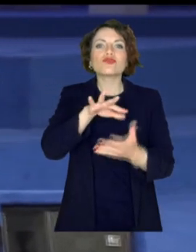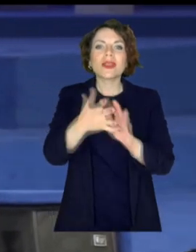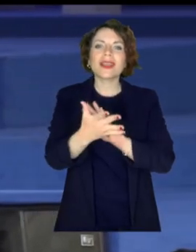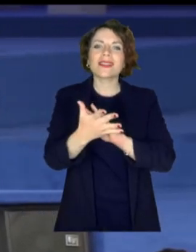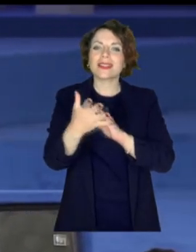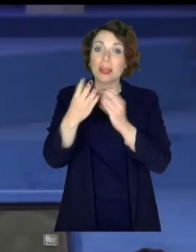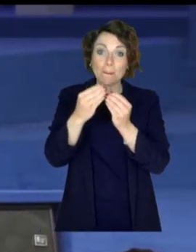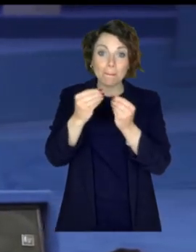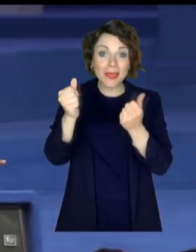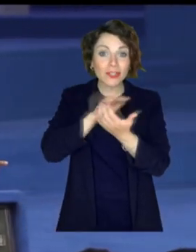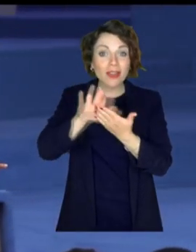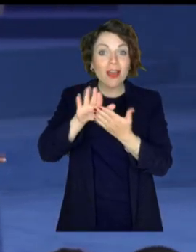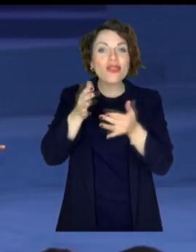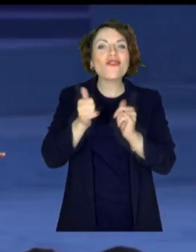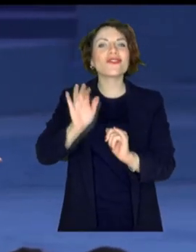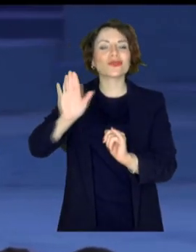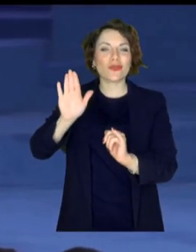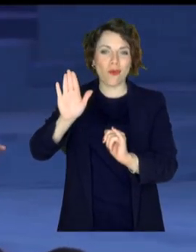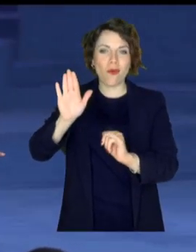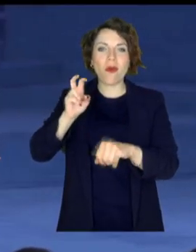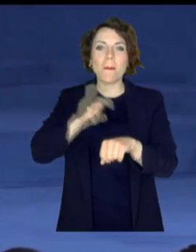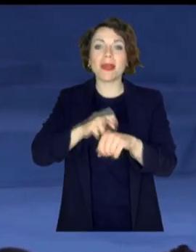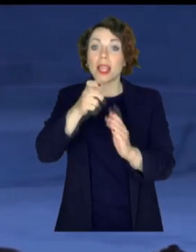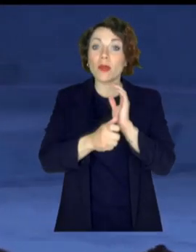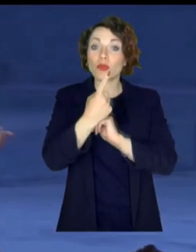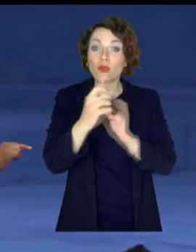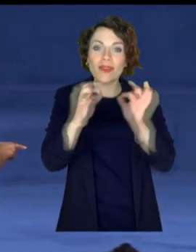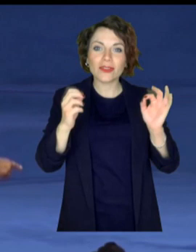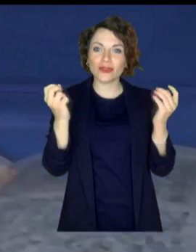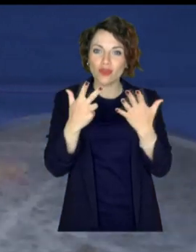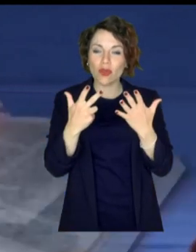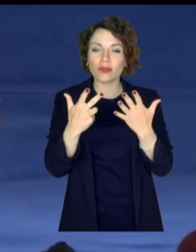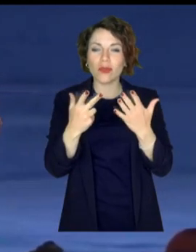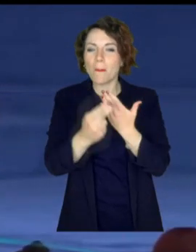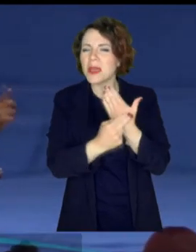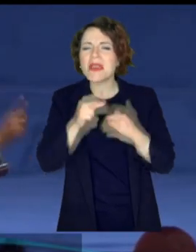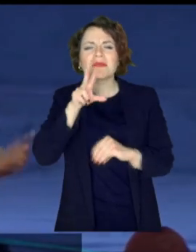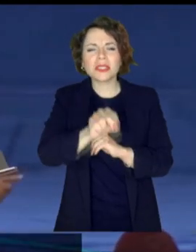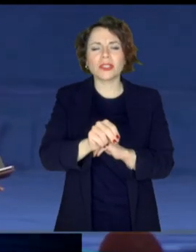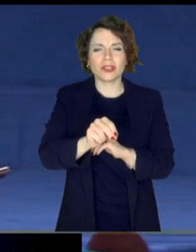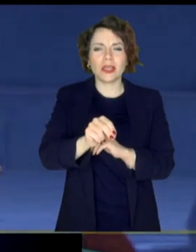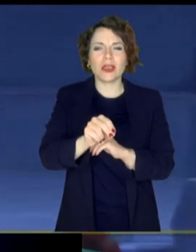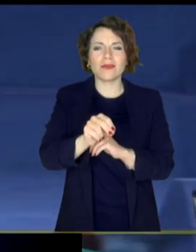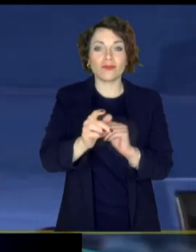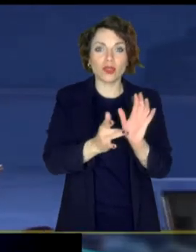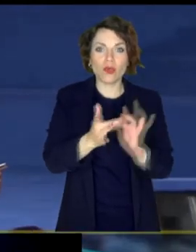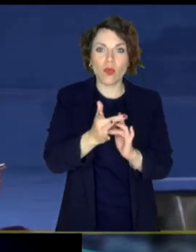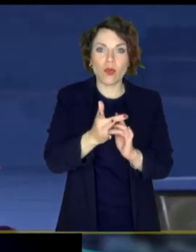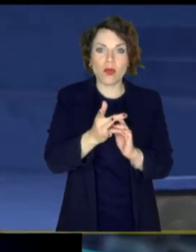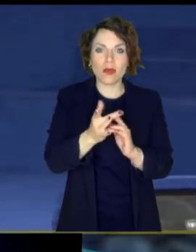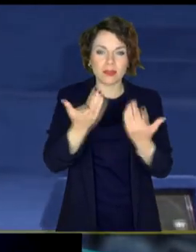Spirito Santo. In Matteo capitolo 1, versetto 18, la Bibbia ci fa capire che Gesù Cristo era figlio dello Spirito Santo.